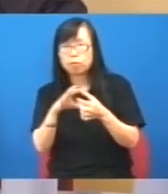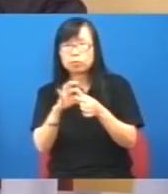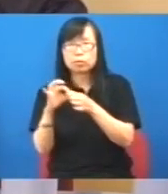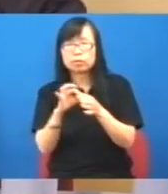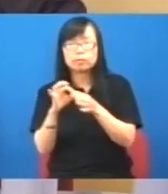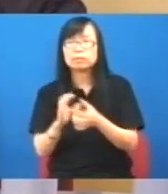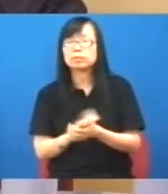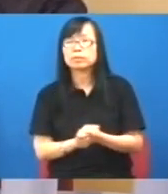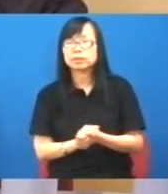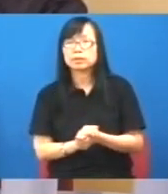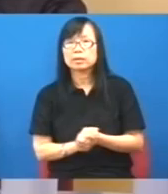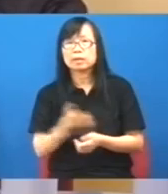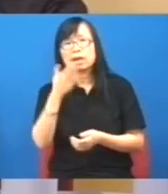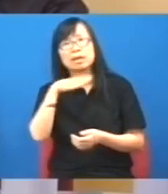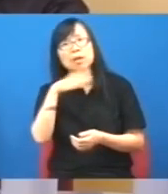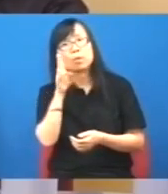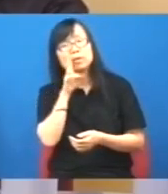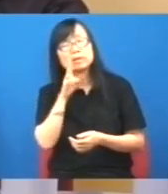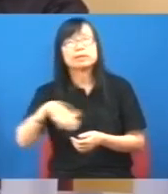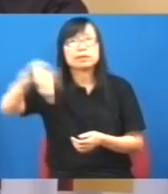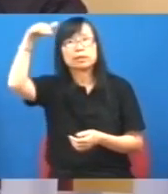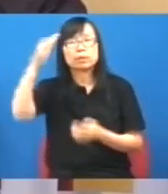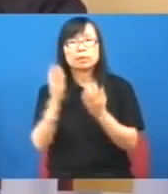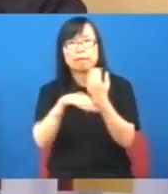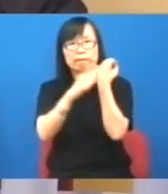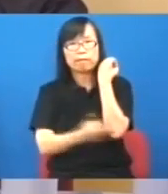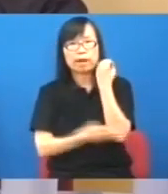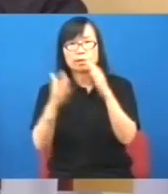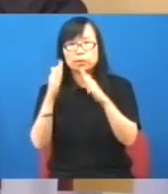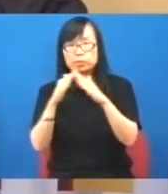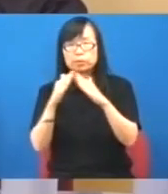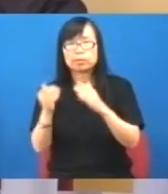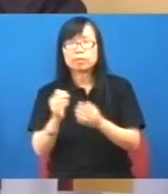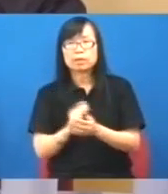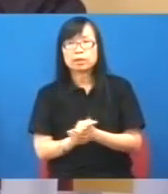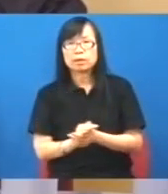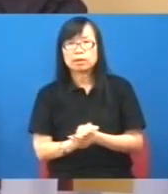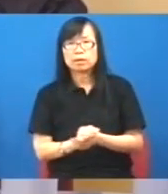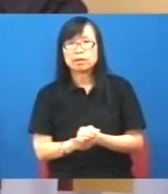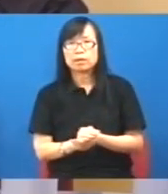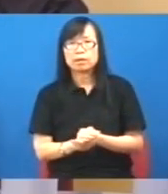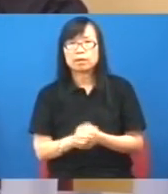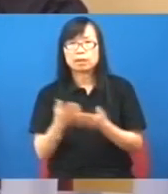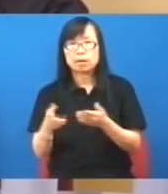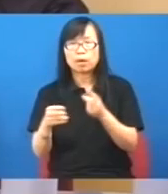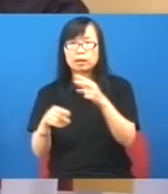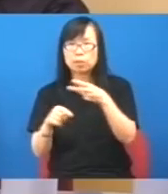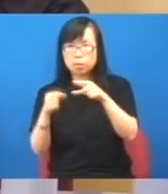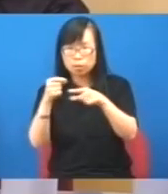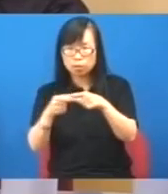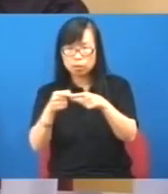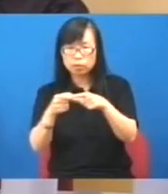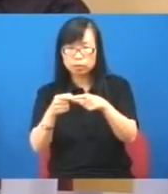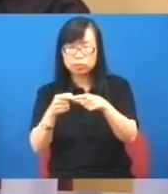照咧。譬如間即係等於高等法院都可以向人大尋求釋法，或者高等法院可以就呢一個公安條例尋求人大釋法